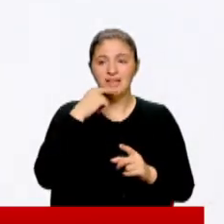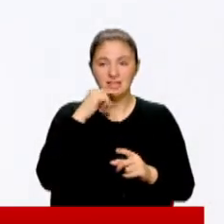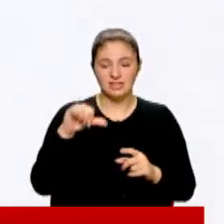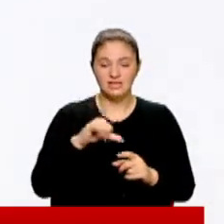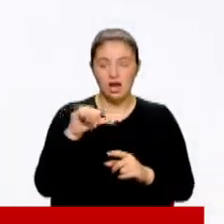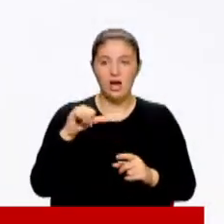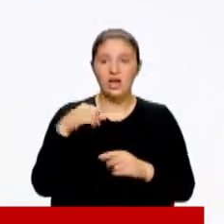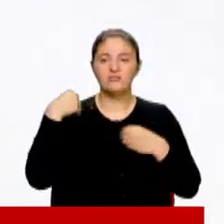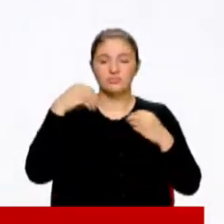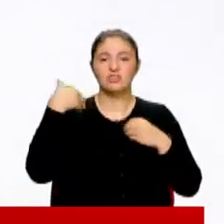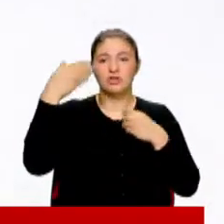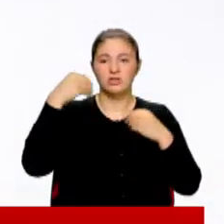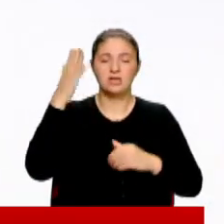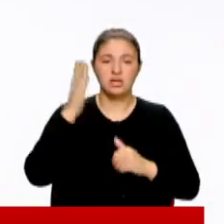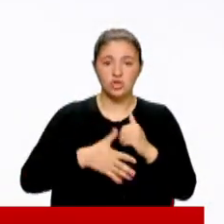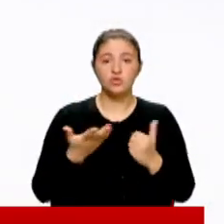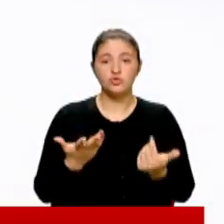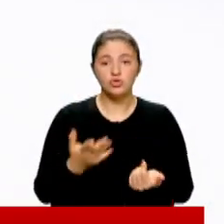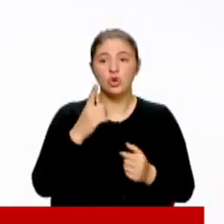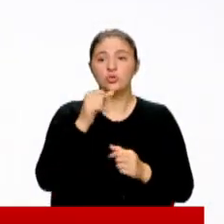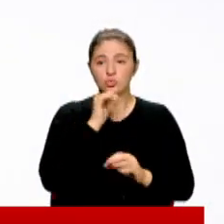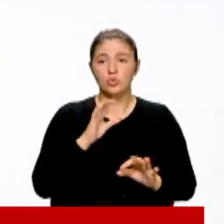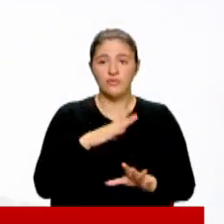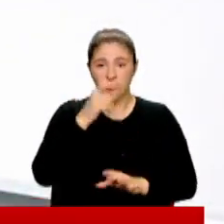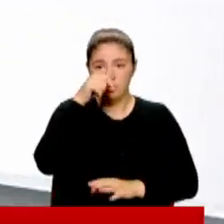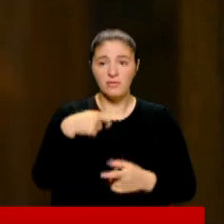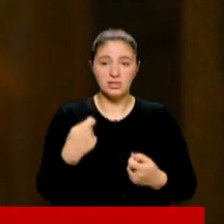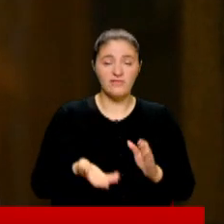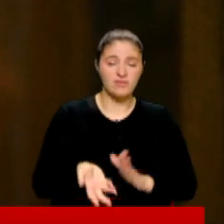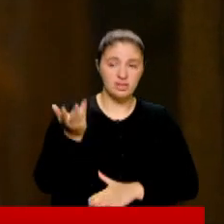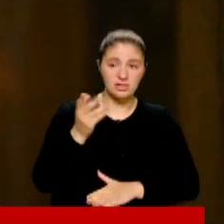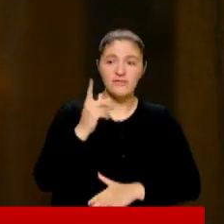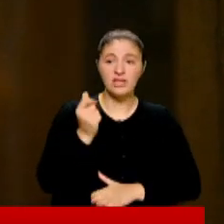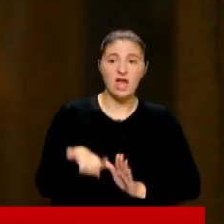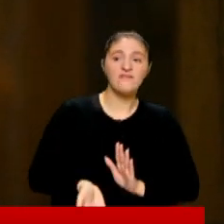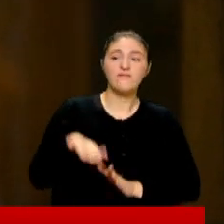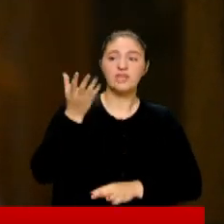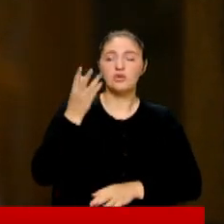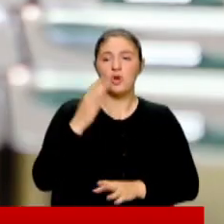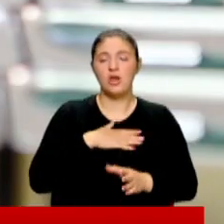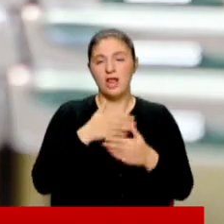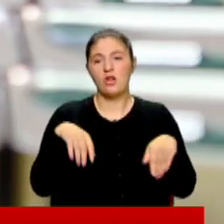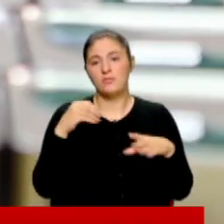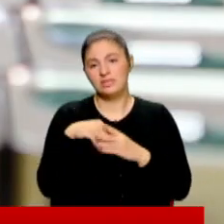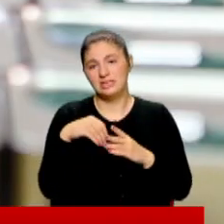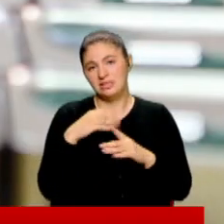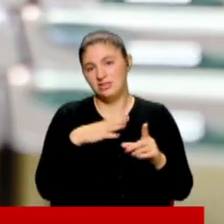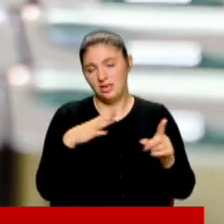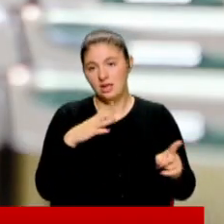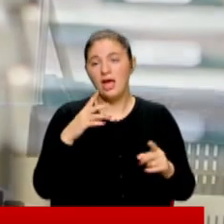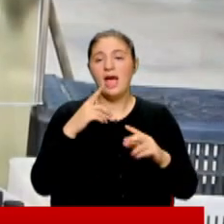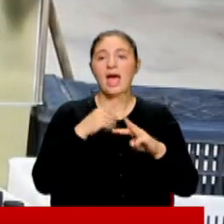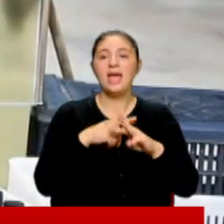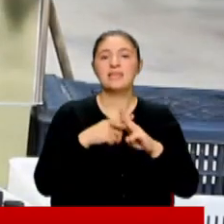ihracatı yasaklandı. Çünkü Türkiye'de de kuraklık hakim ve maliyetler yüksek. Fiyatların daha da artmasının önüne geçilmek istendi.